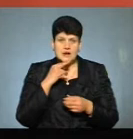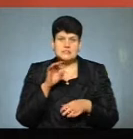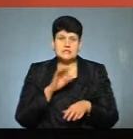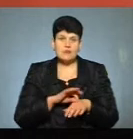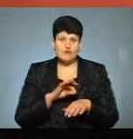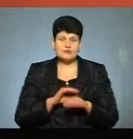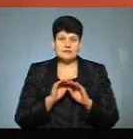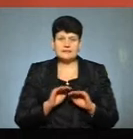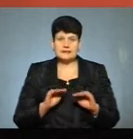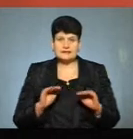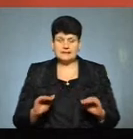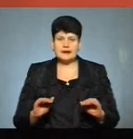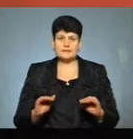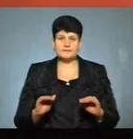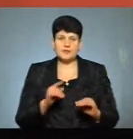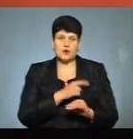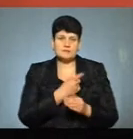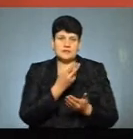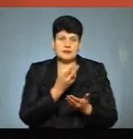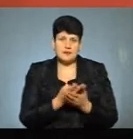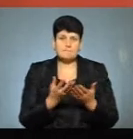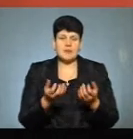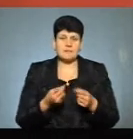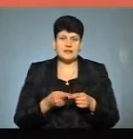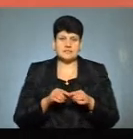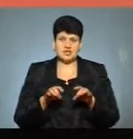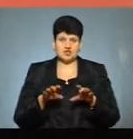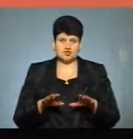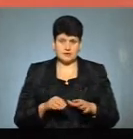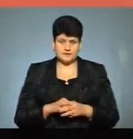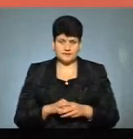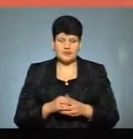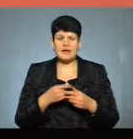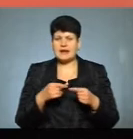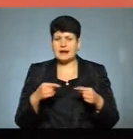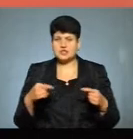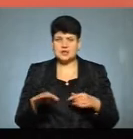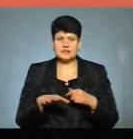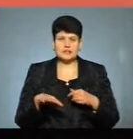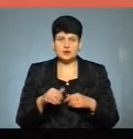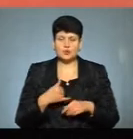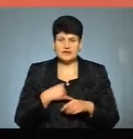захворюваність дітей, школярів, госпіталізацію, приймає таке рішення. Решта територій у